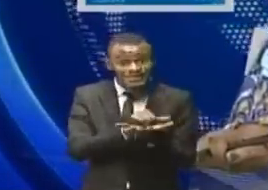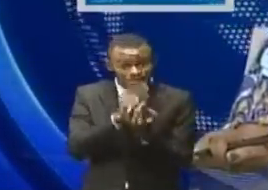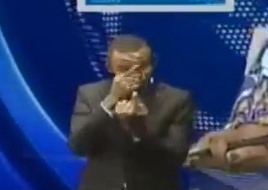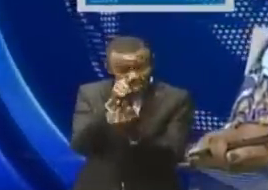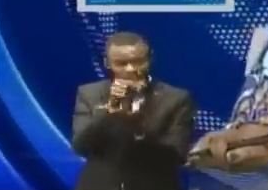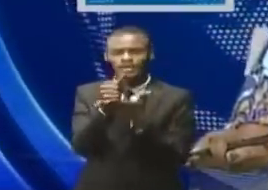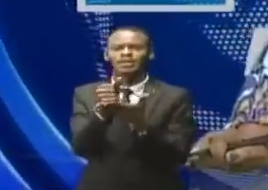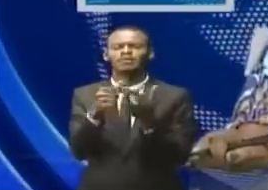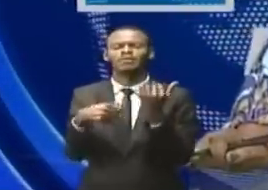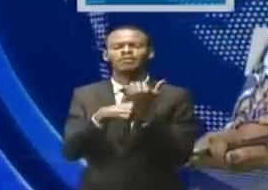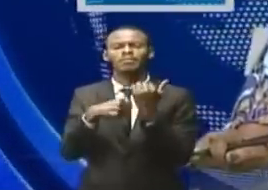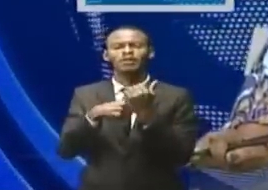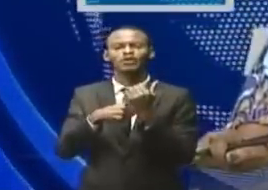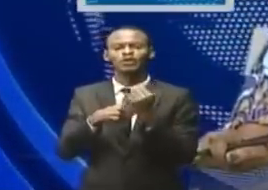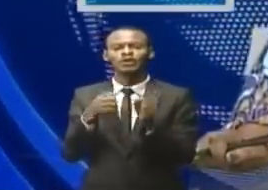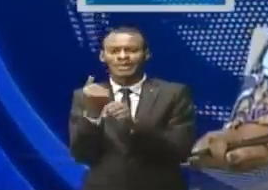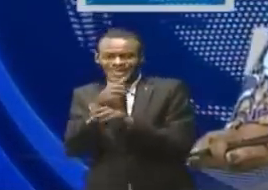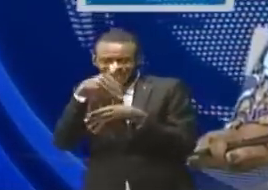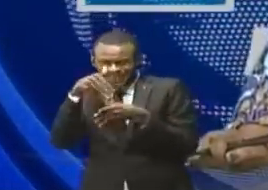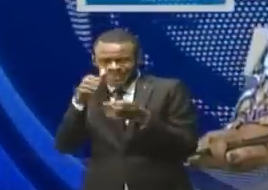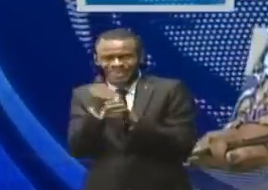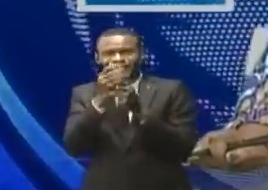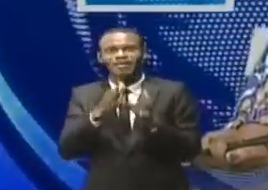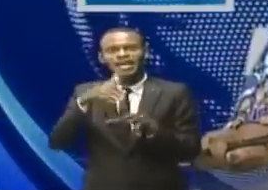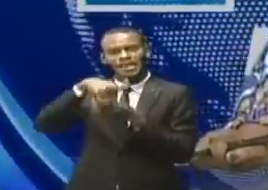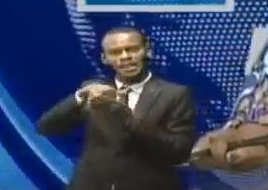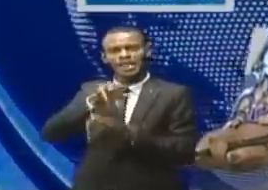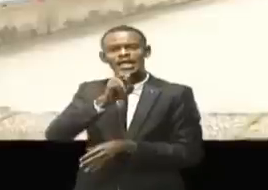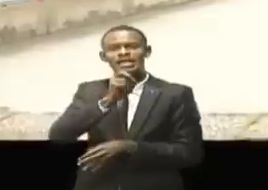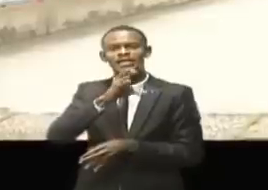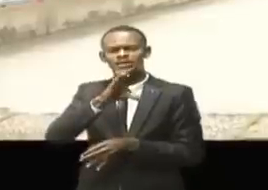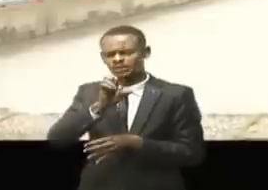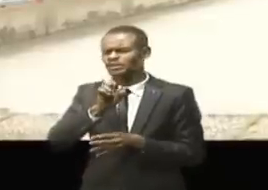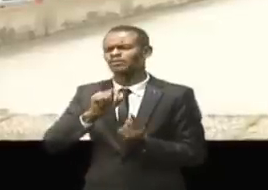sites choisis pour ces Jeux. Gaëtan Magalano et Jeunie Chabani.